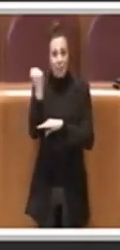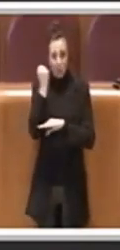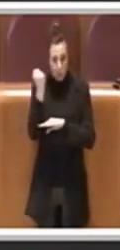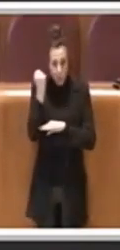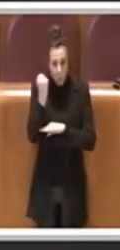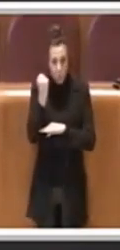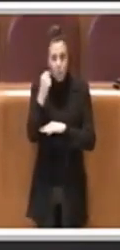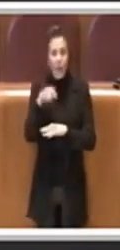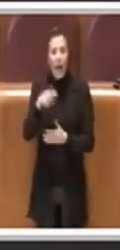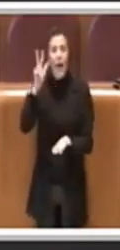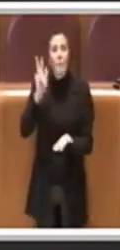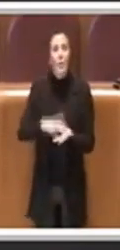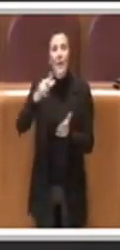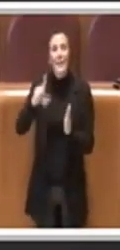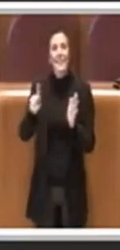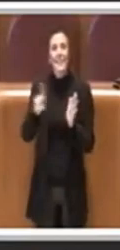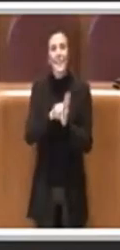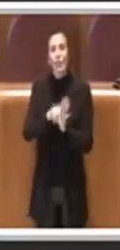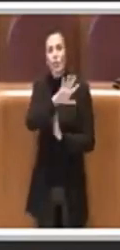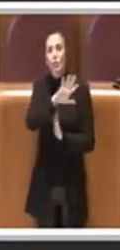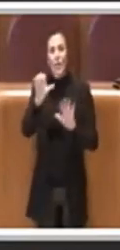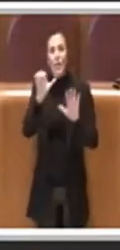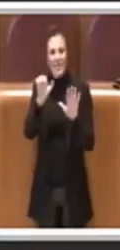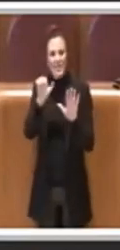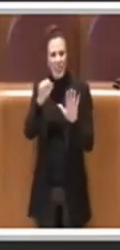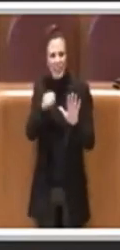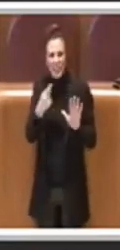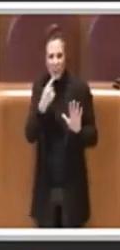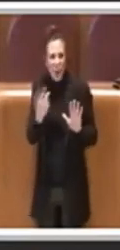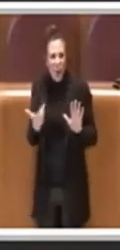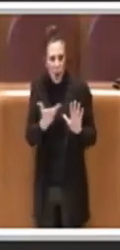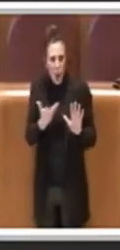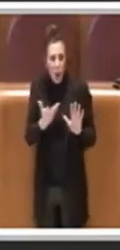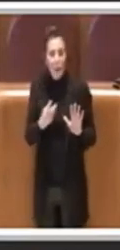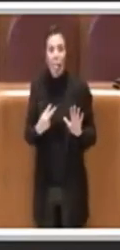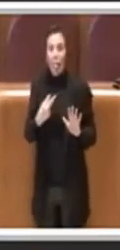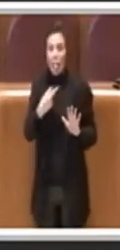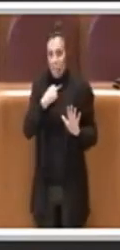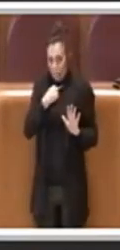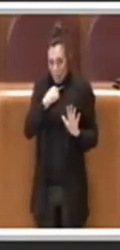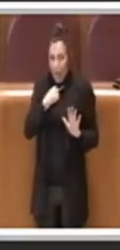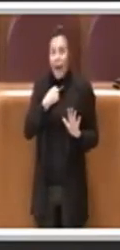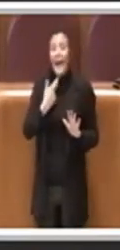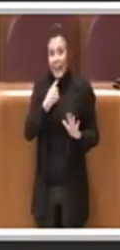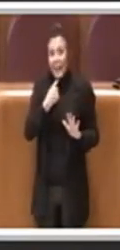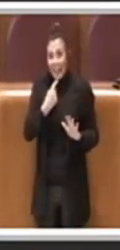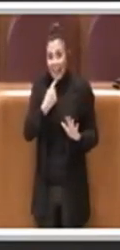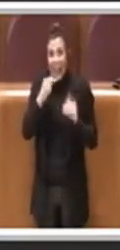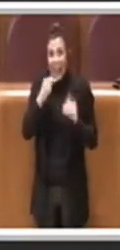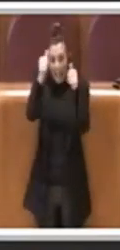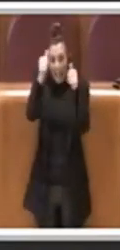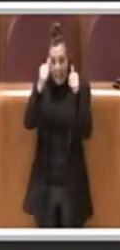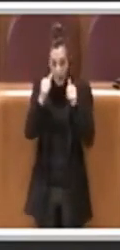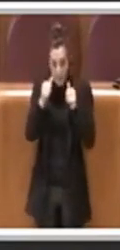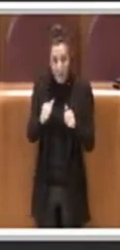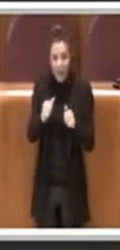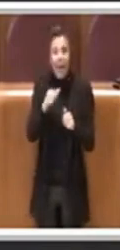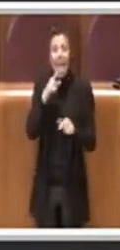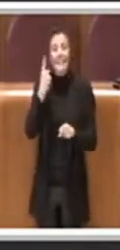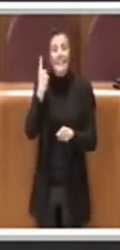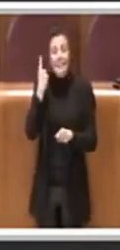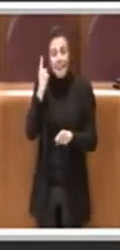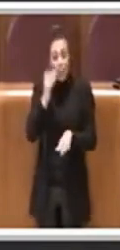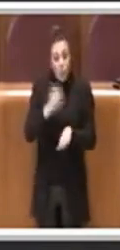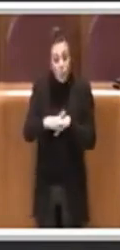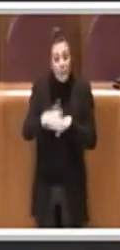decreto 560 è questo che dice dice che è obbligatorio che le stazioni appaltanti e implementare queste metodologie e da una certa